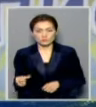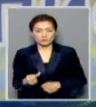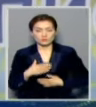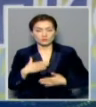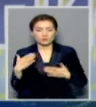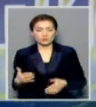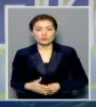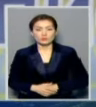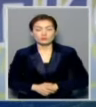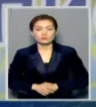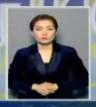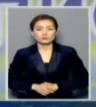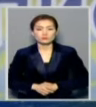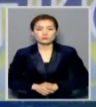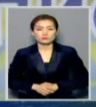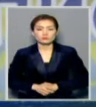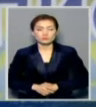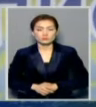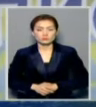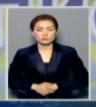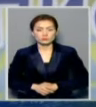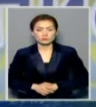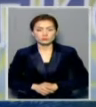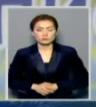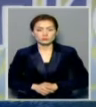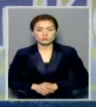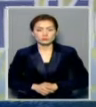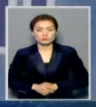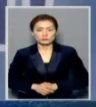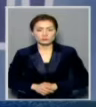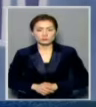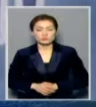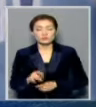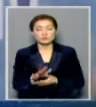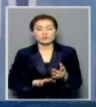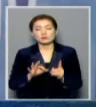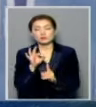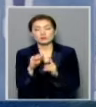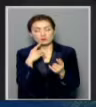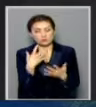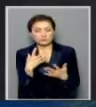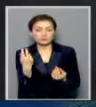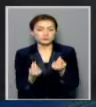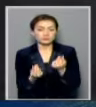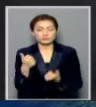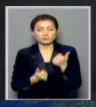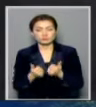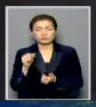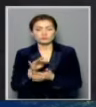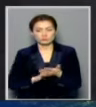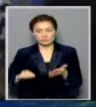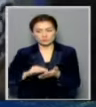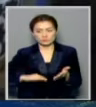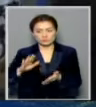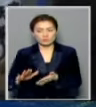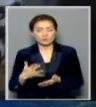құттықтағым келеді және де рахмет айтқым келеді осындай жігіттерді дайындап осындай деңгейге жеткізгеніне. Ендігі мақсат айқын, тартысты додалар алда.